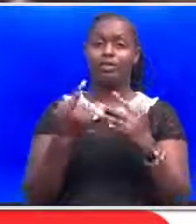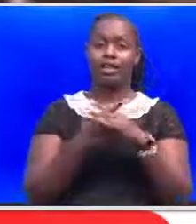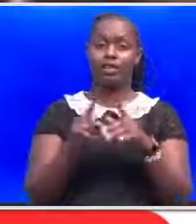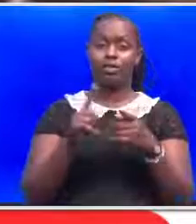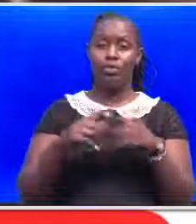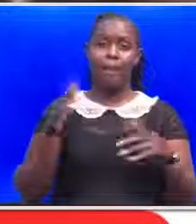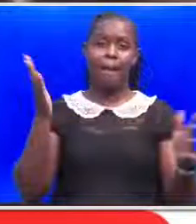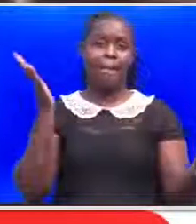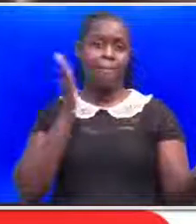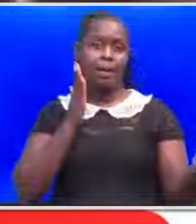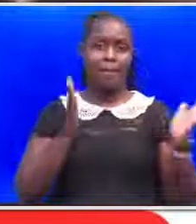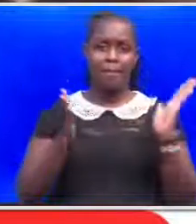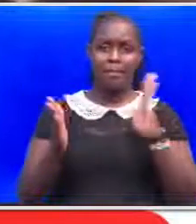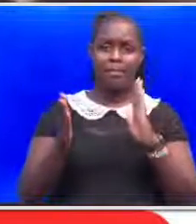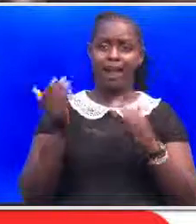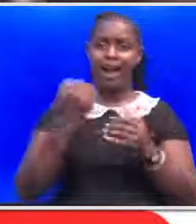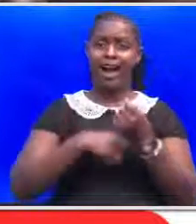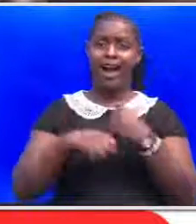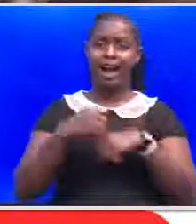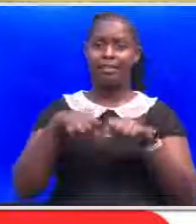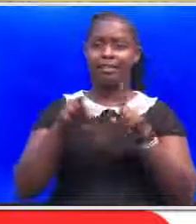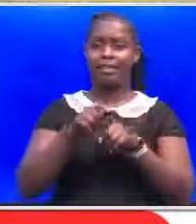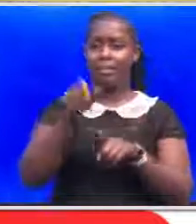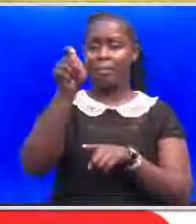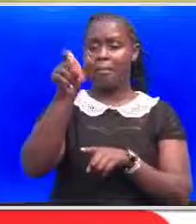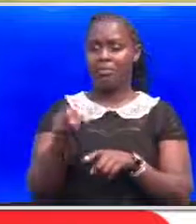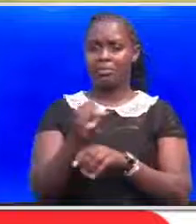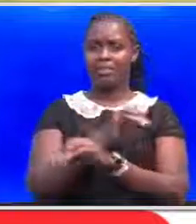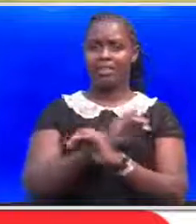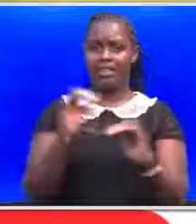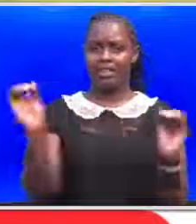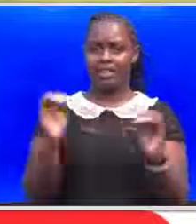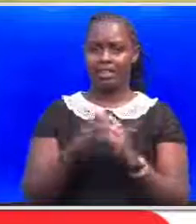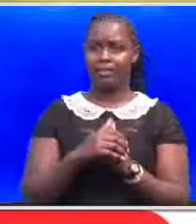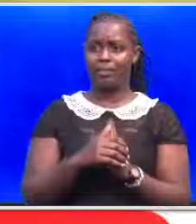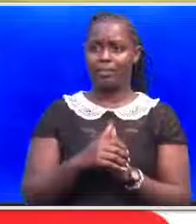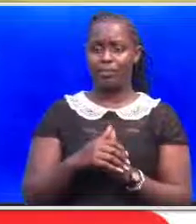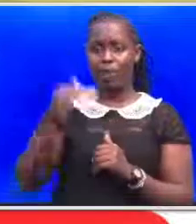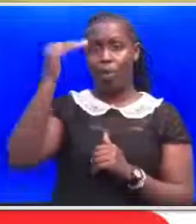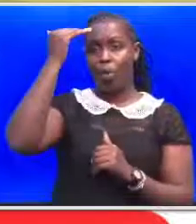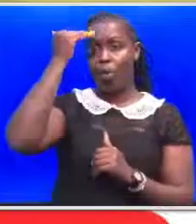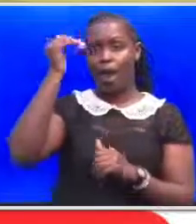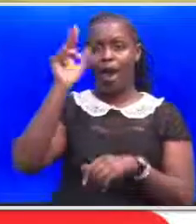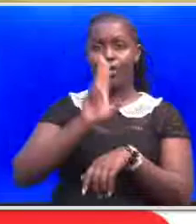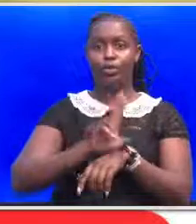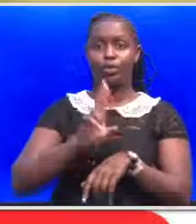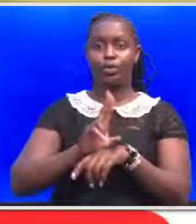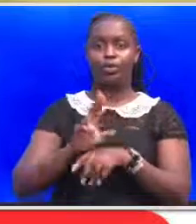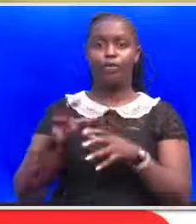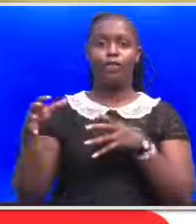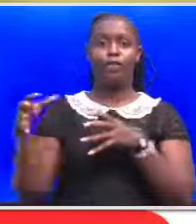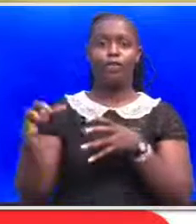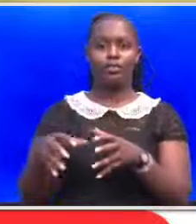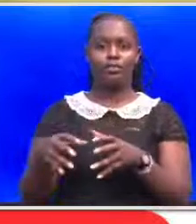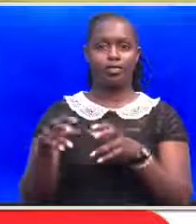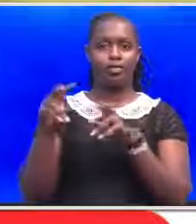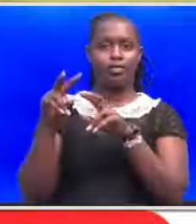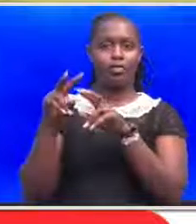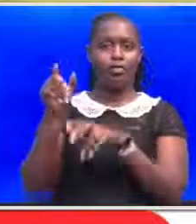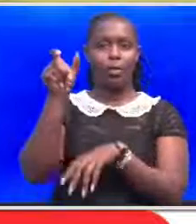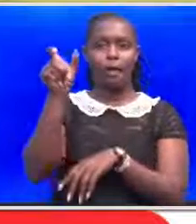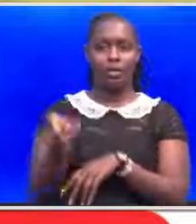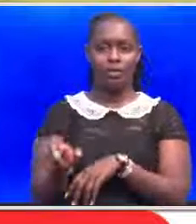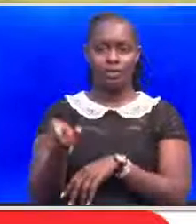kama mnyama na kumtupa ndani ya gari. When I use maximum force to such a person who